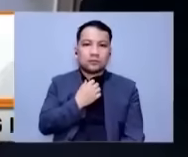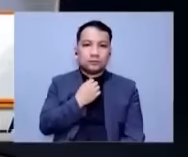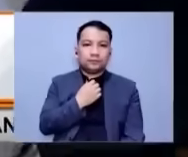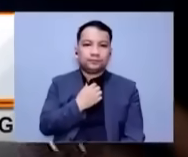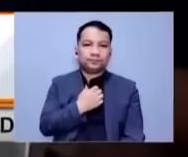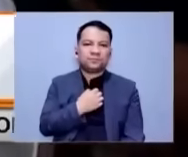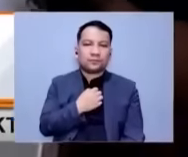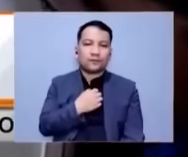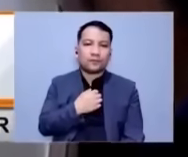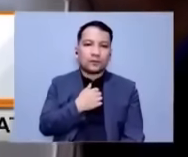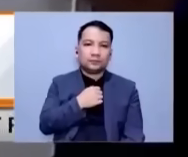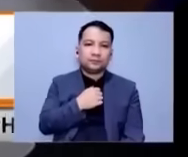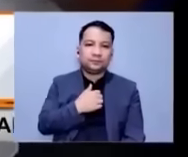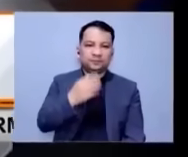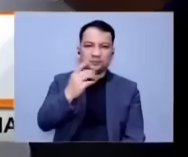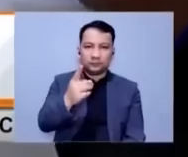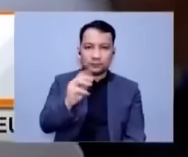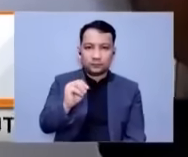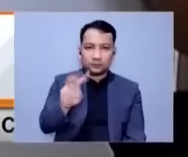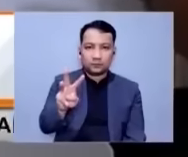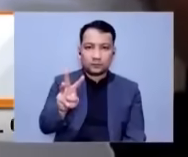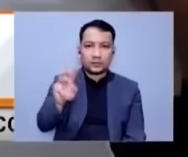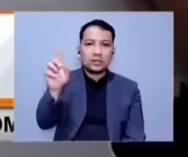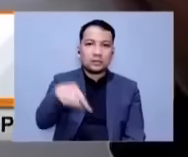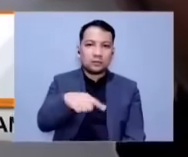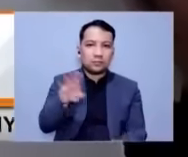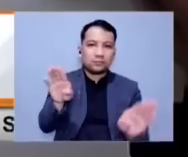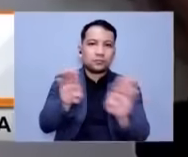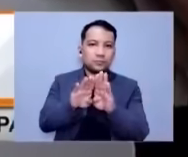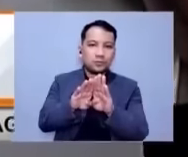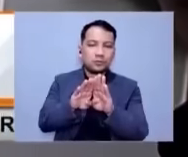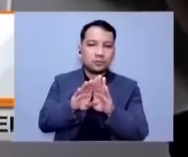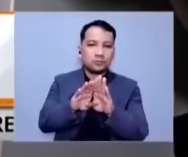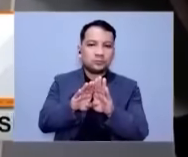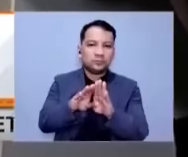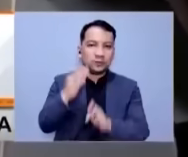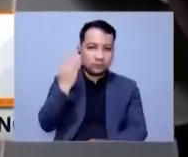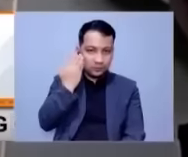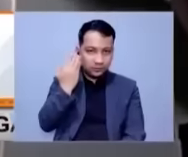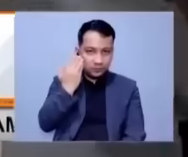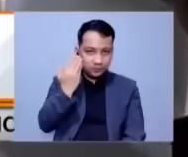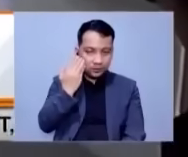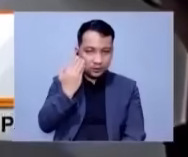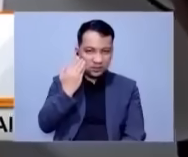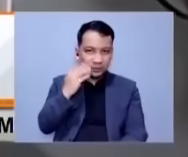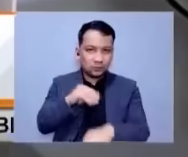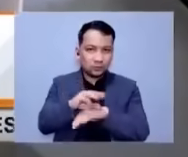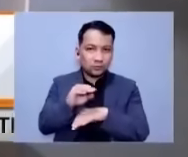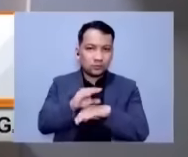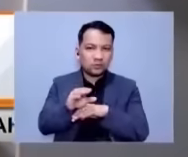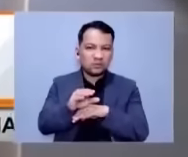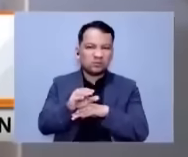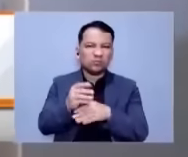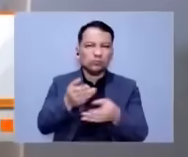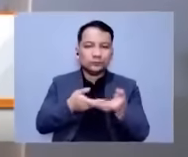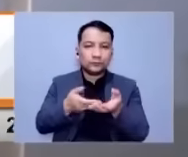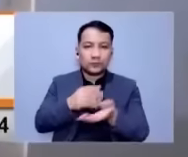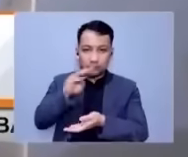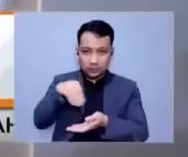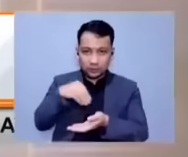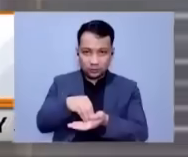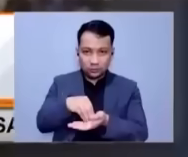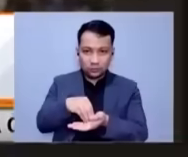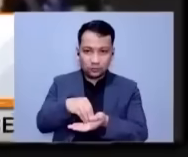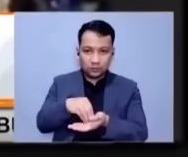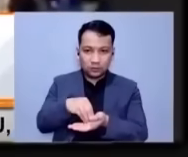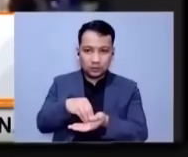Ipinasara ng Department of Migrant Workers ang nagpapanggap na immigration consultancy firm na ito sa Mandaluyong City na Dream Pathway